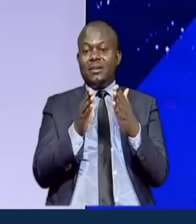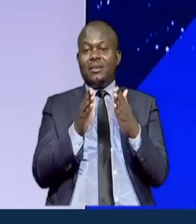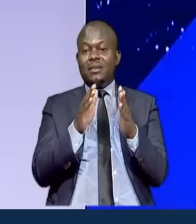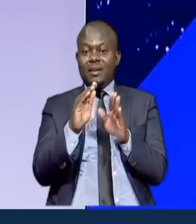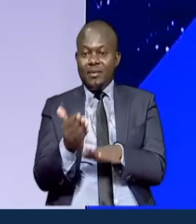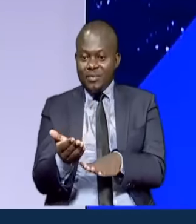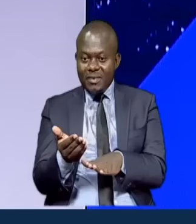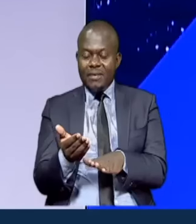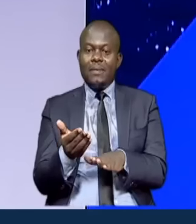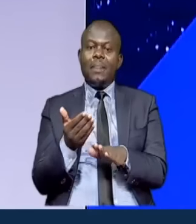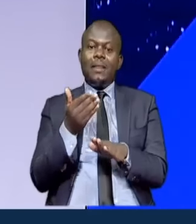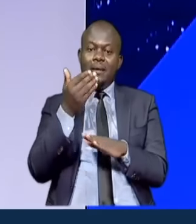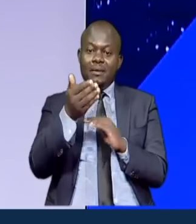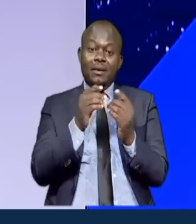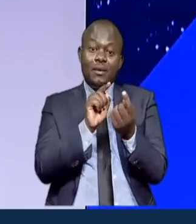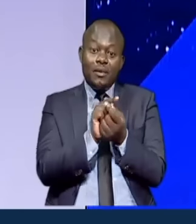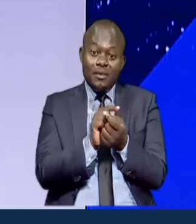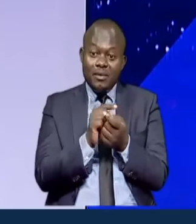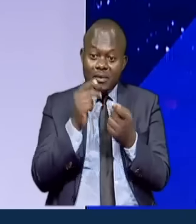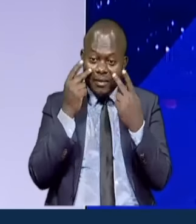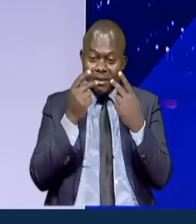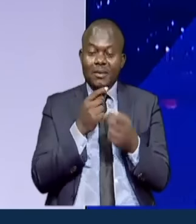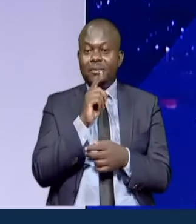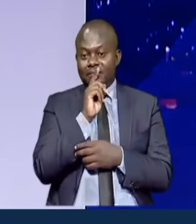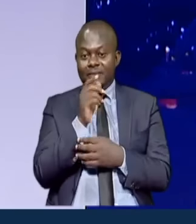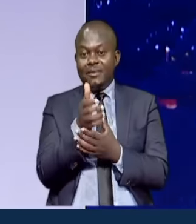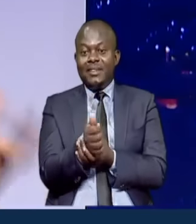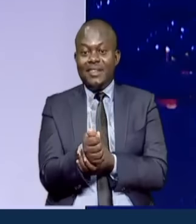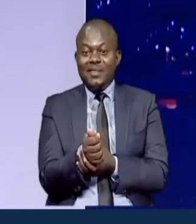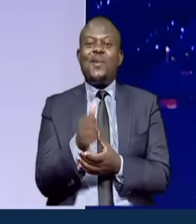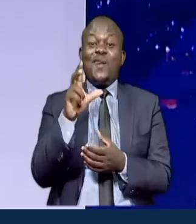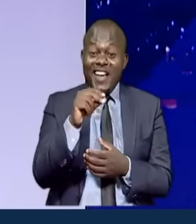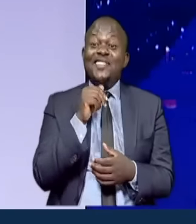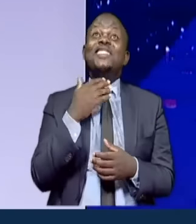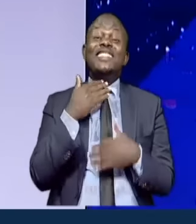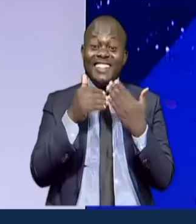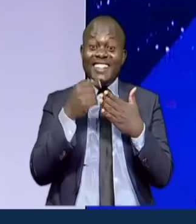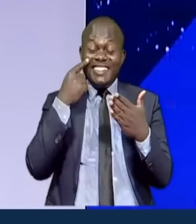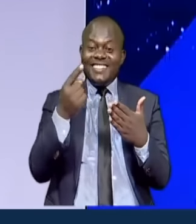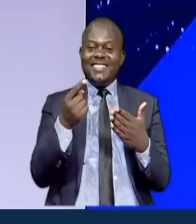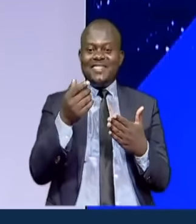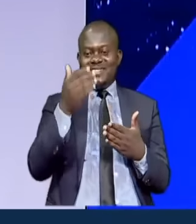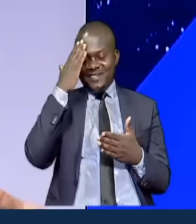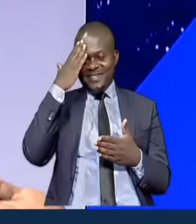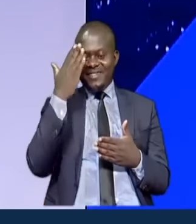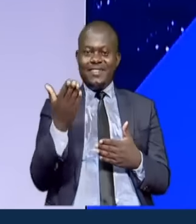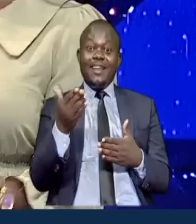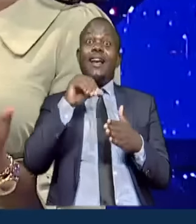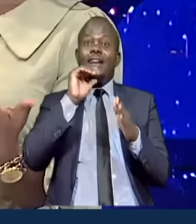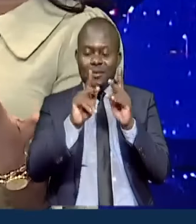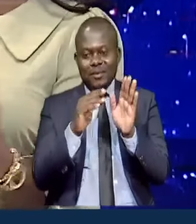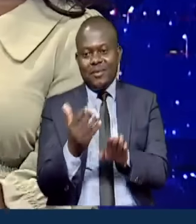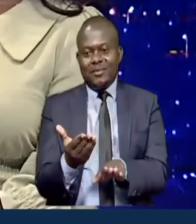yatuvuyemo ariko nahura n'umuntu na kwikaranga mu muraho neza ngo ya turashaka wowe wowe ndutuzi nkuko nakubwiye